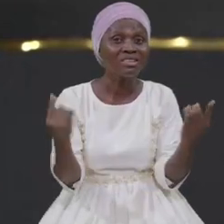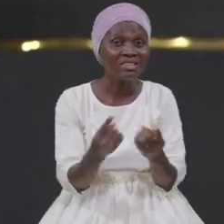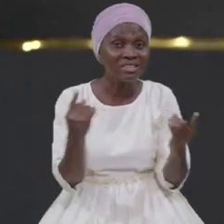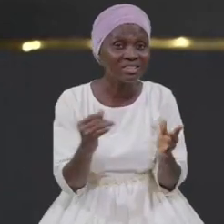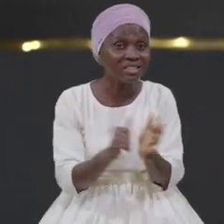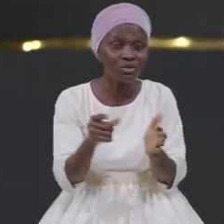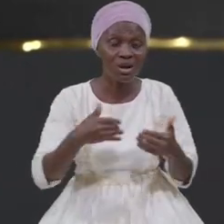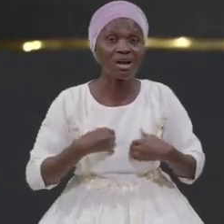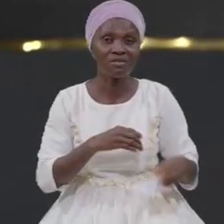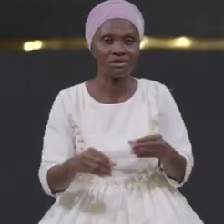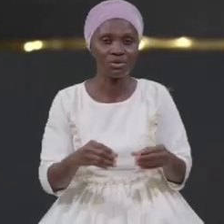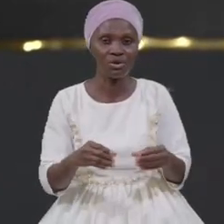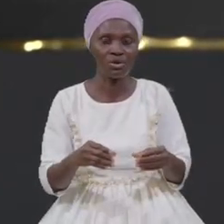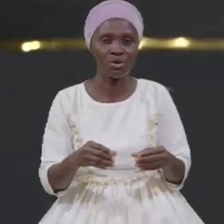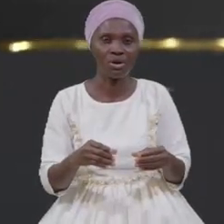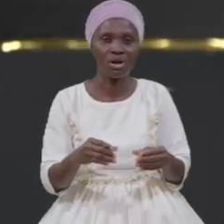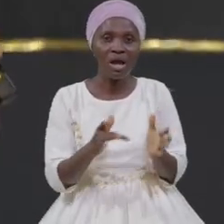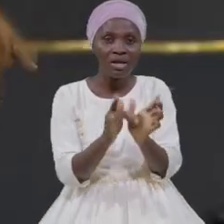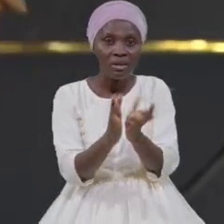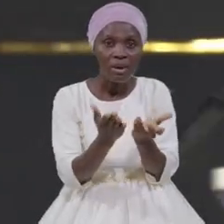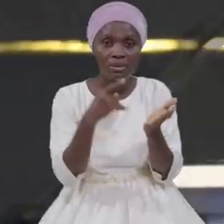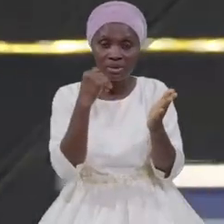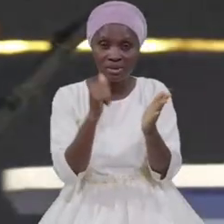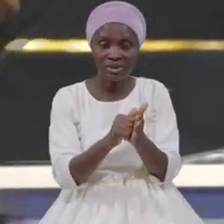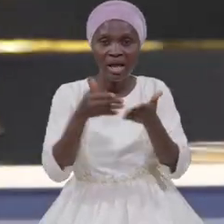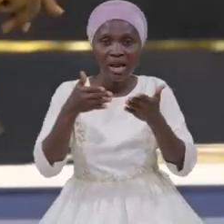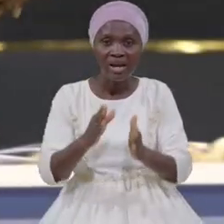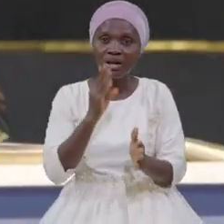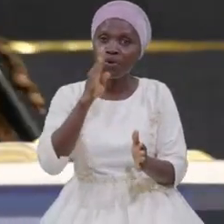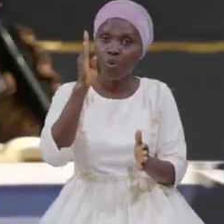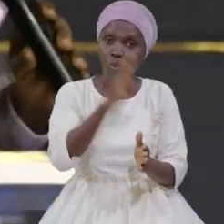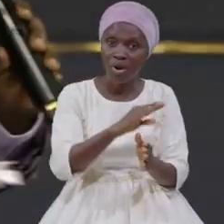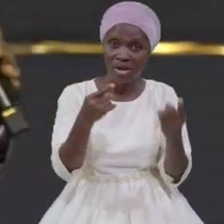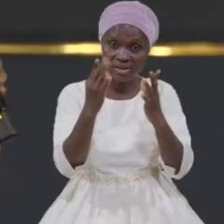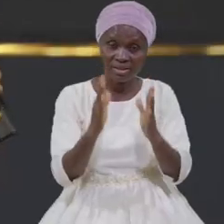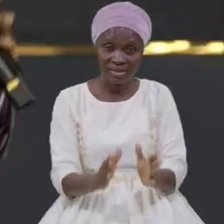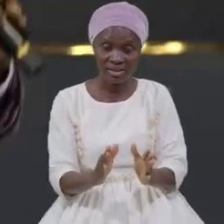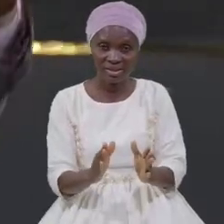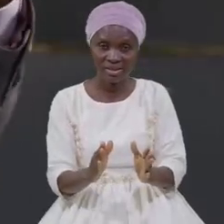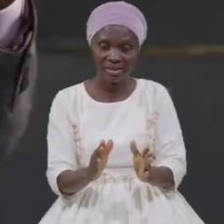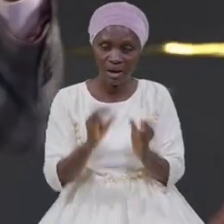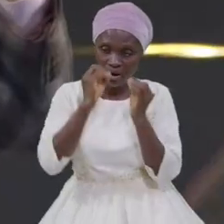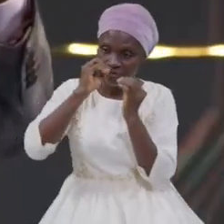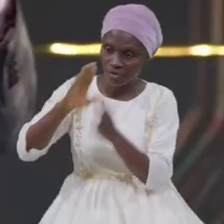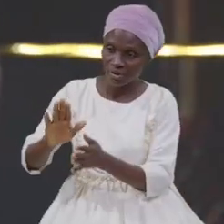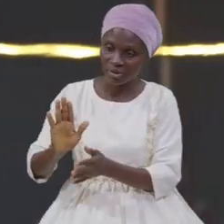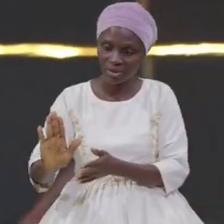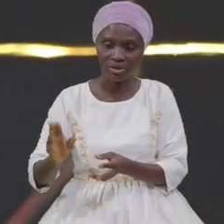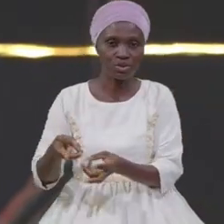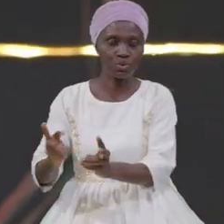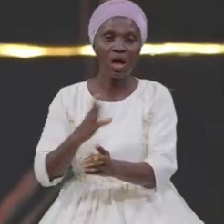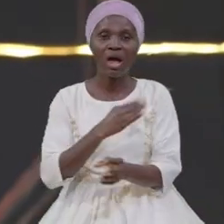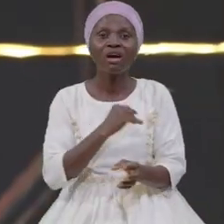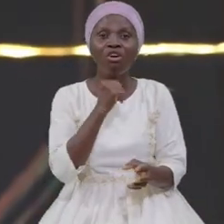le méchant abandonne sa voie. Et l'homme d'iniquité s'est pensé. Et on dit,